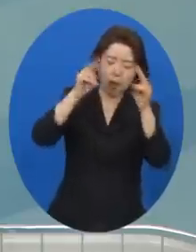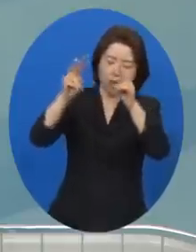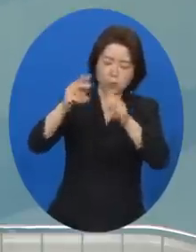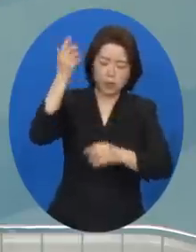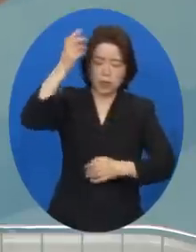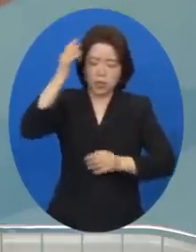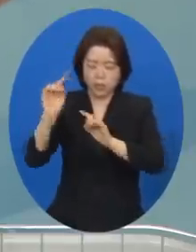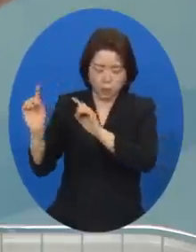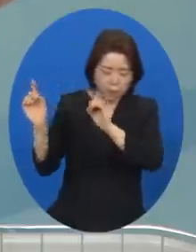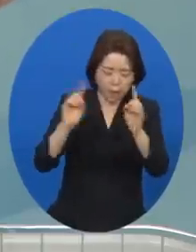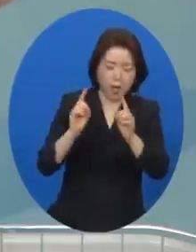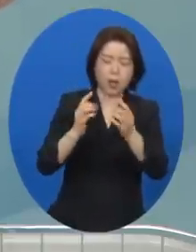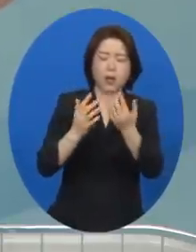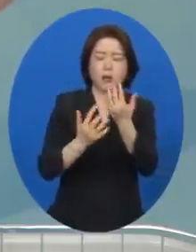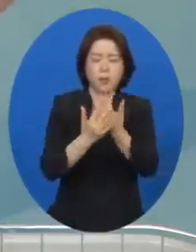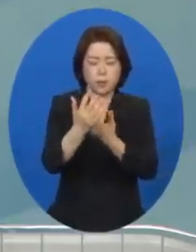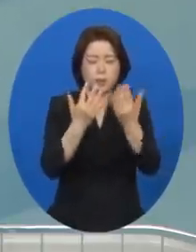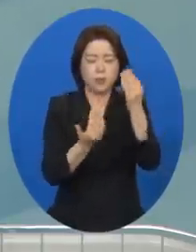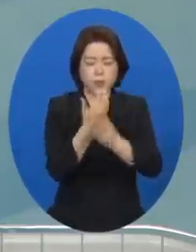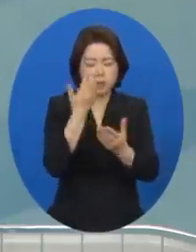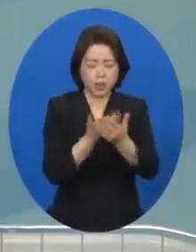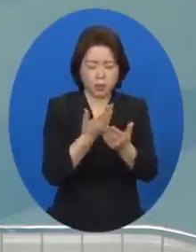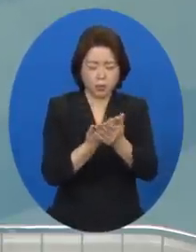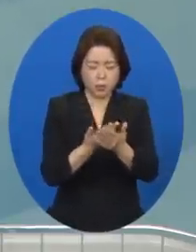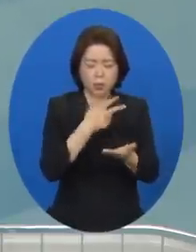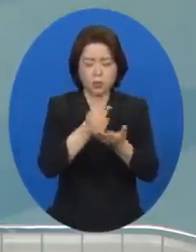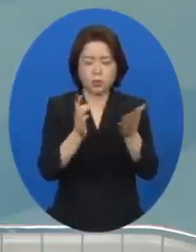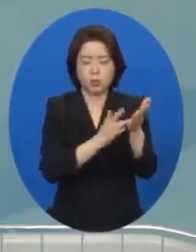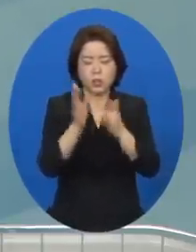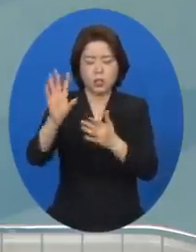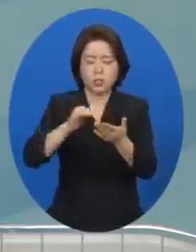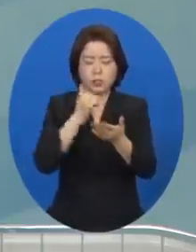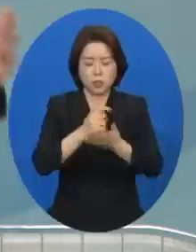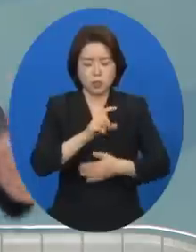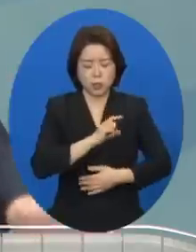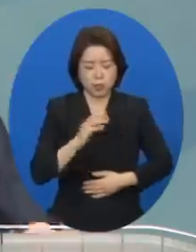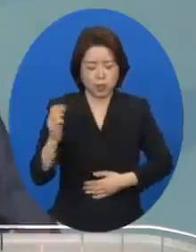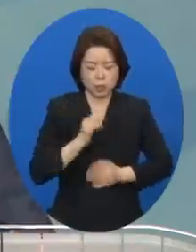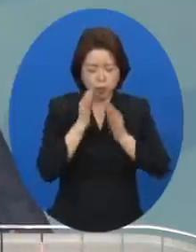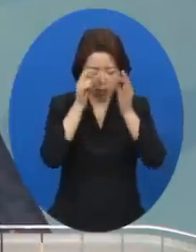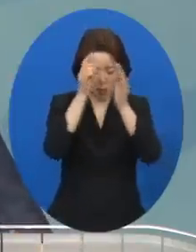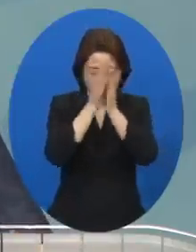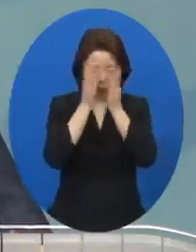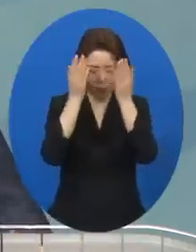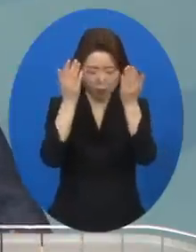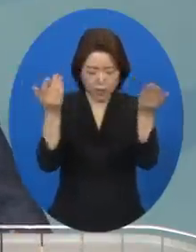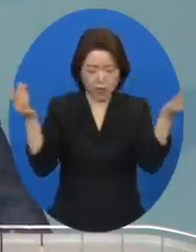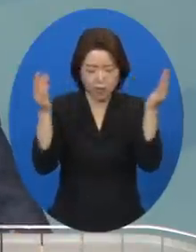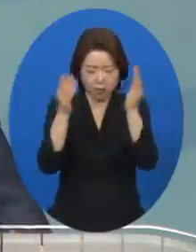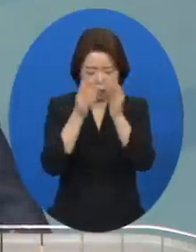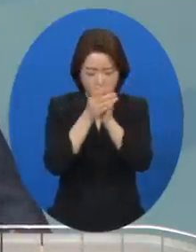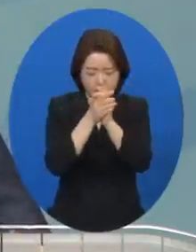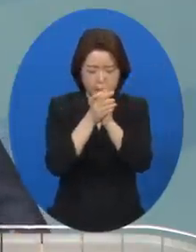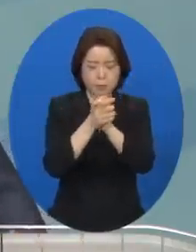각성이 일어나게 하소서 주 예수 그리스도 이름으로 간절히 기도하옵나이다 아멘